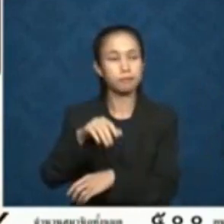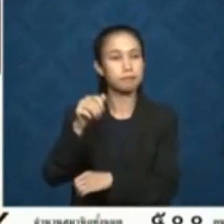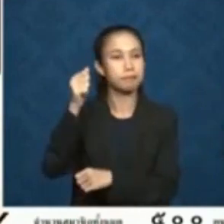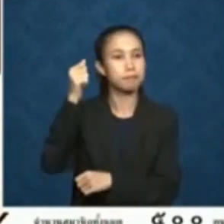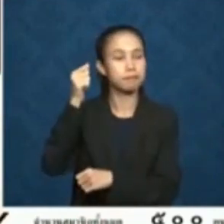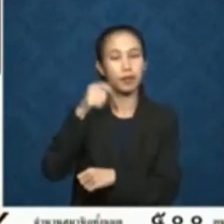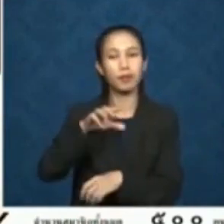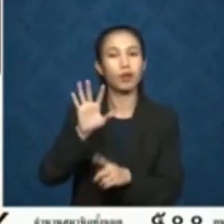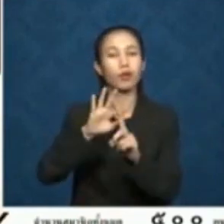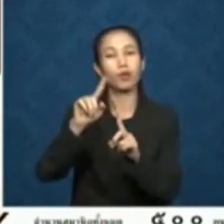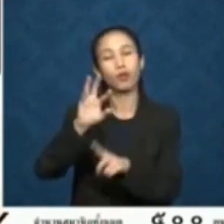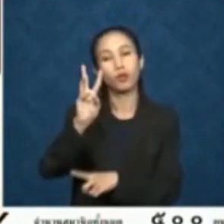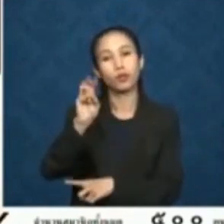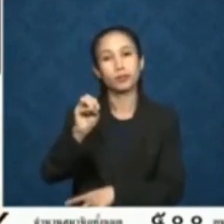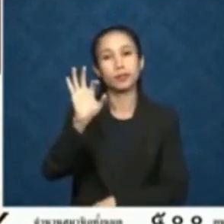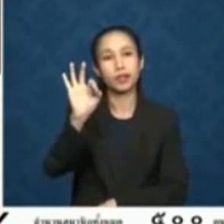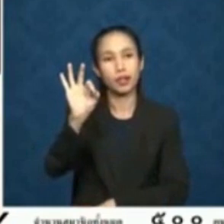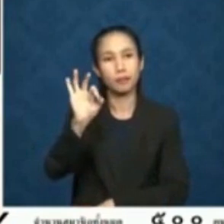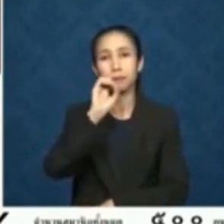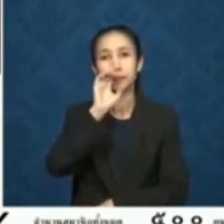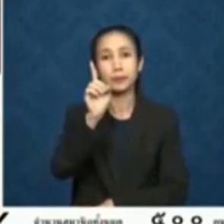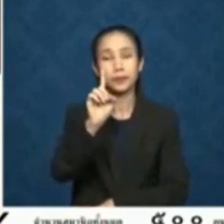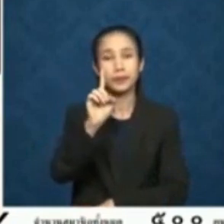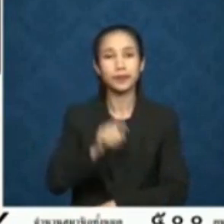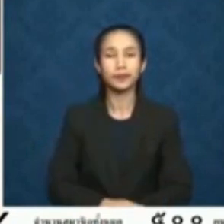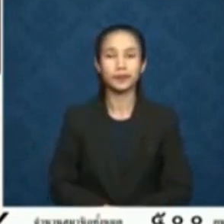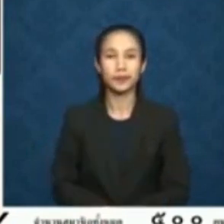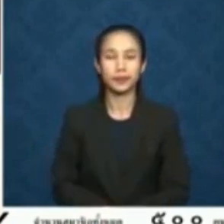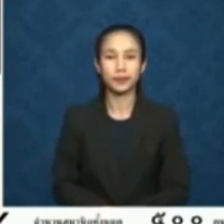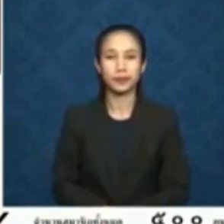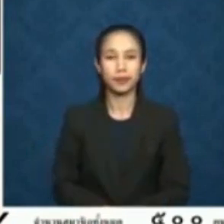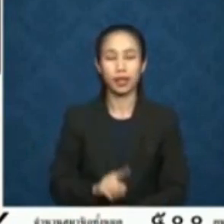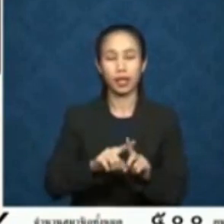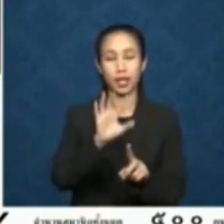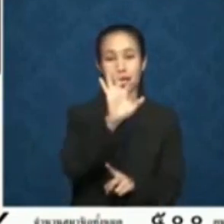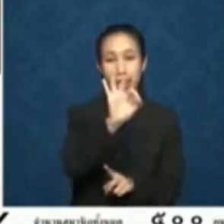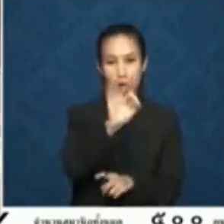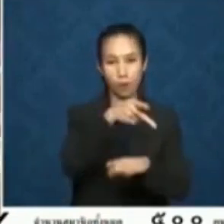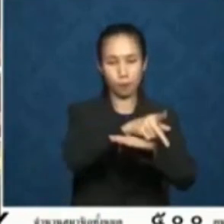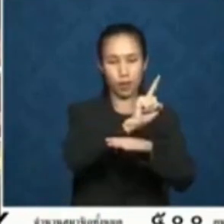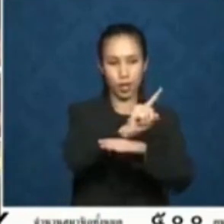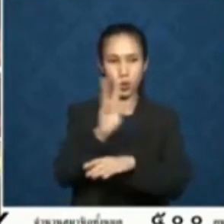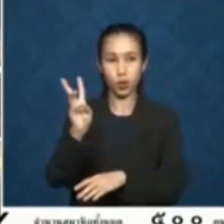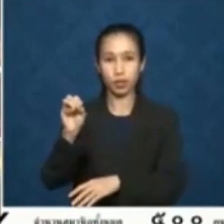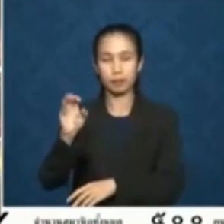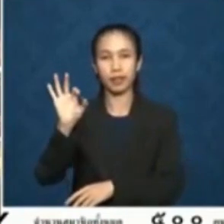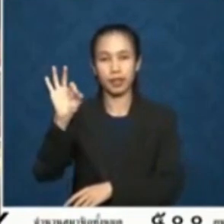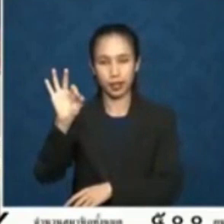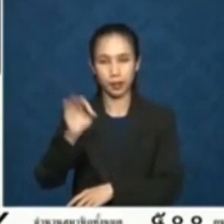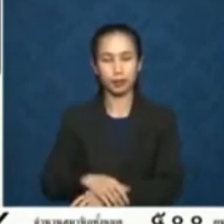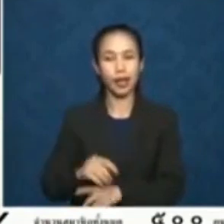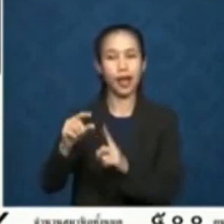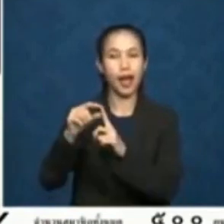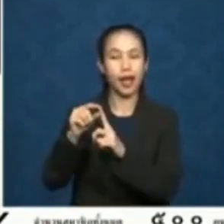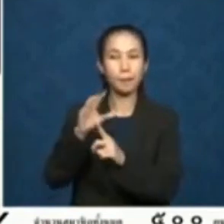แล้วก็ประท้วงข้อ69พาดพิงด้วยครับ2ข้อเลยครับท่านประธาน ประท้วงใครครับ ข้อ9ประท้วงท่านประธาน69